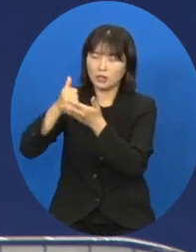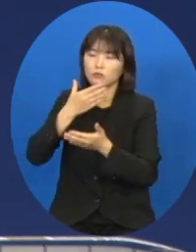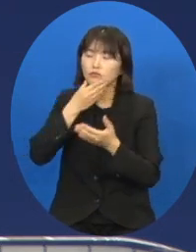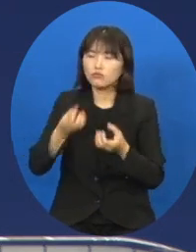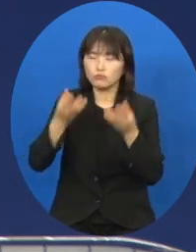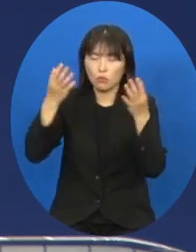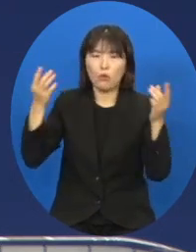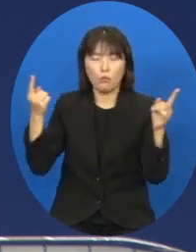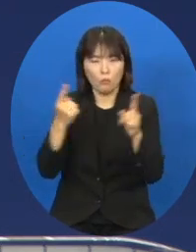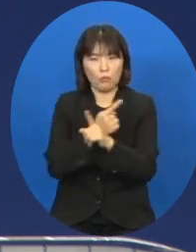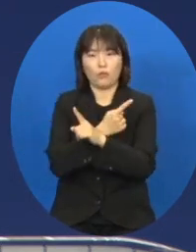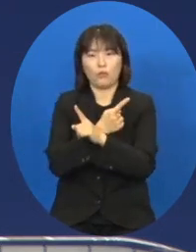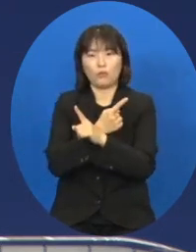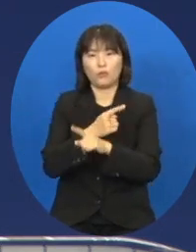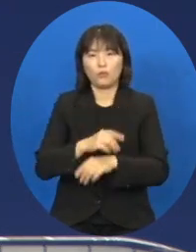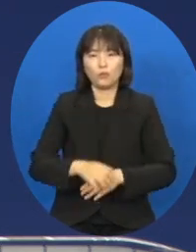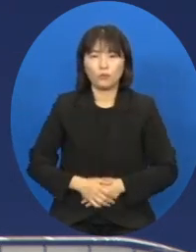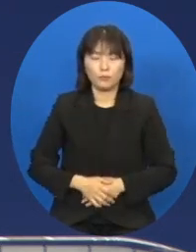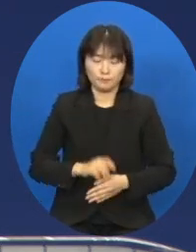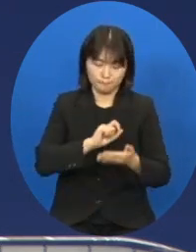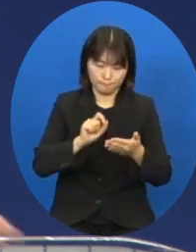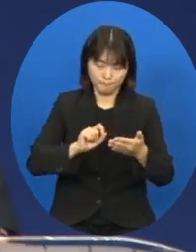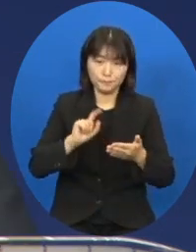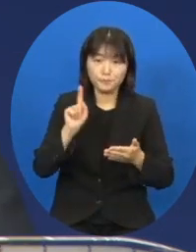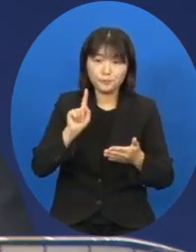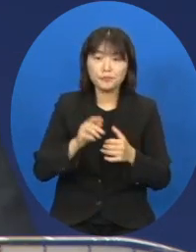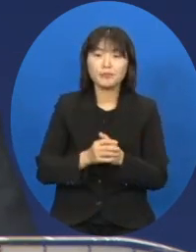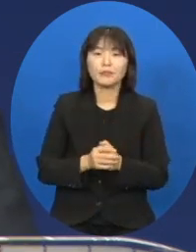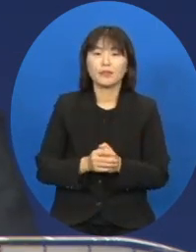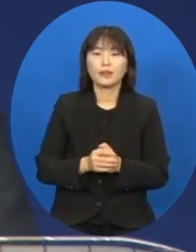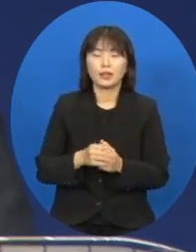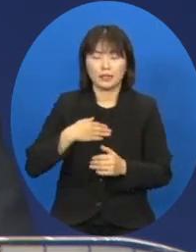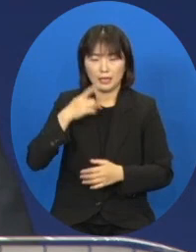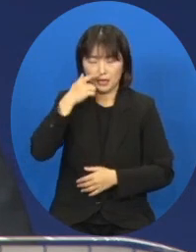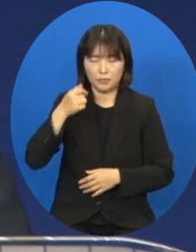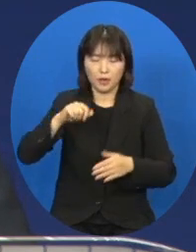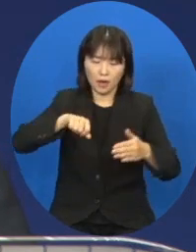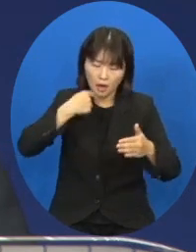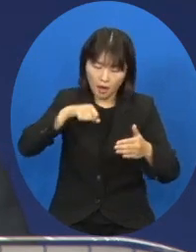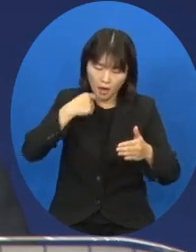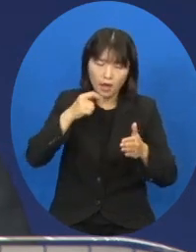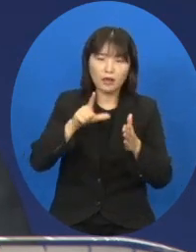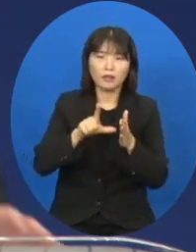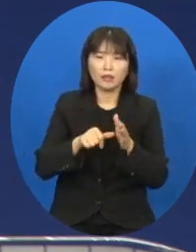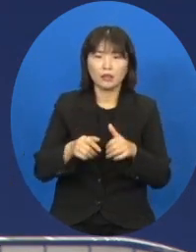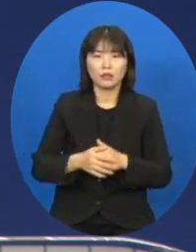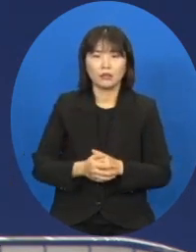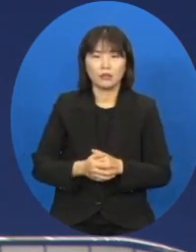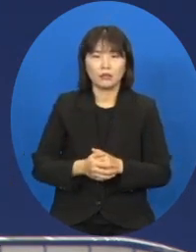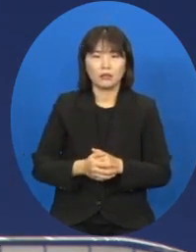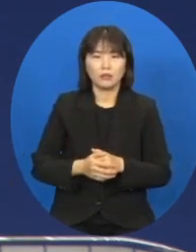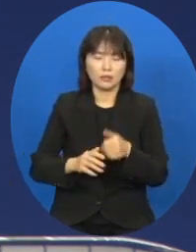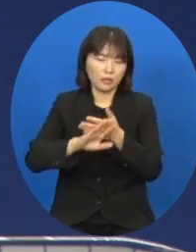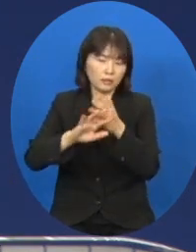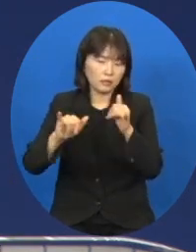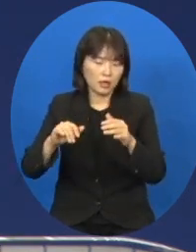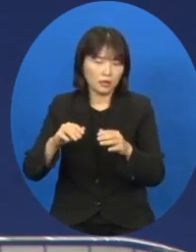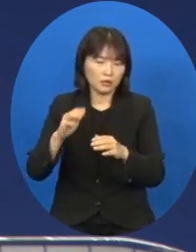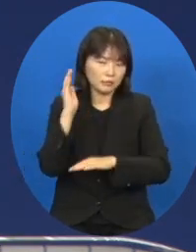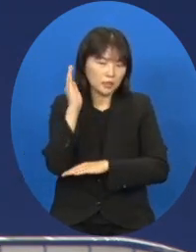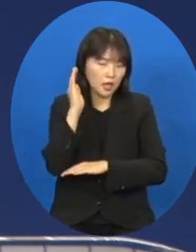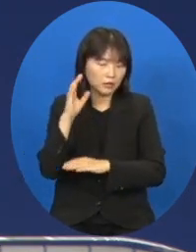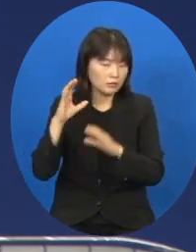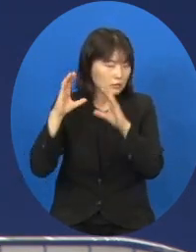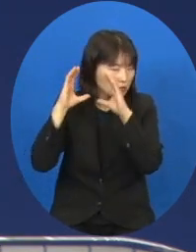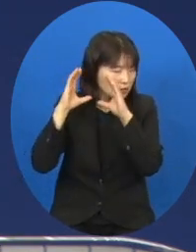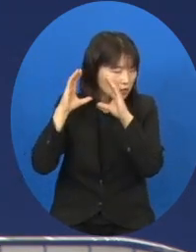거예요. 이렇게 쓰셨습니다. 나는 아버지와 식사하면서 상대의 이야기에 경청하는